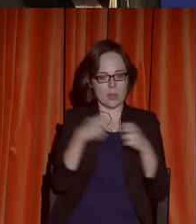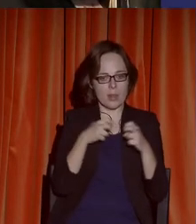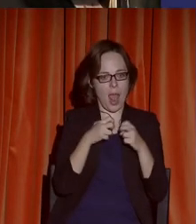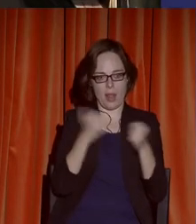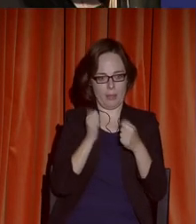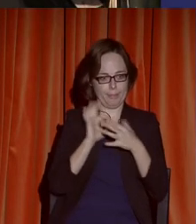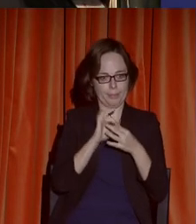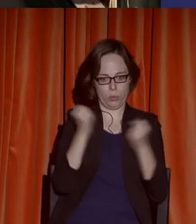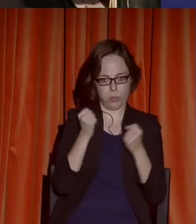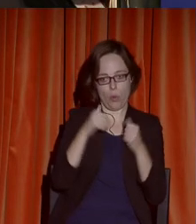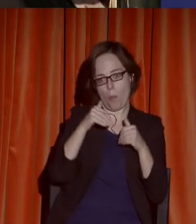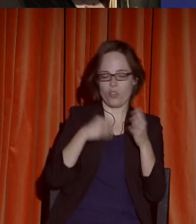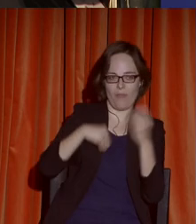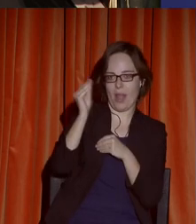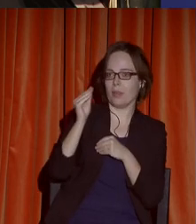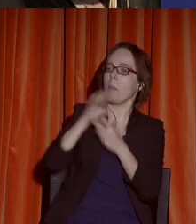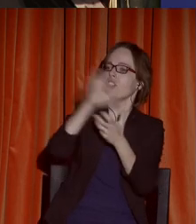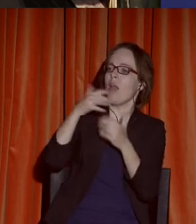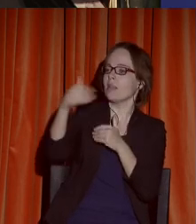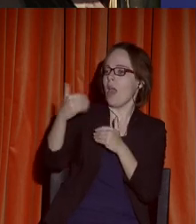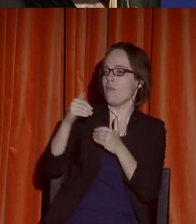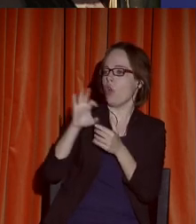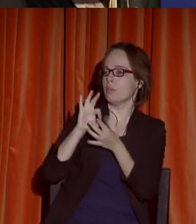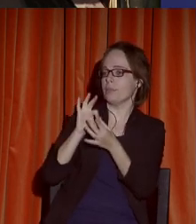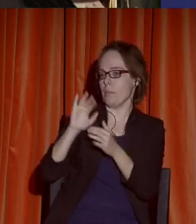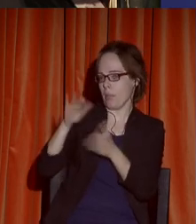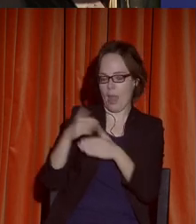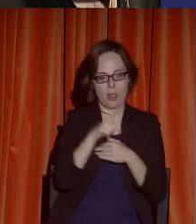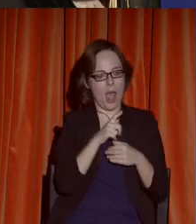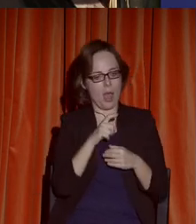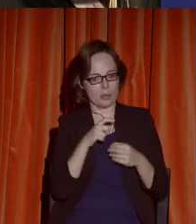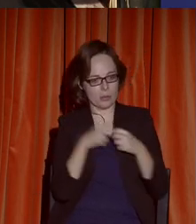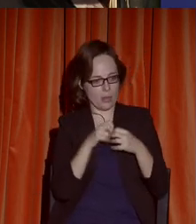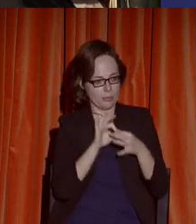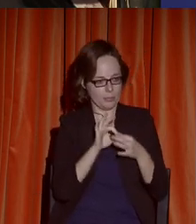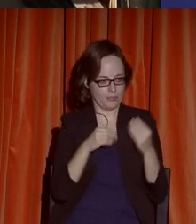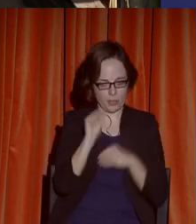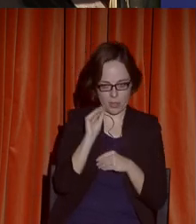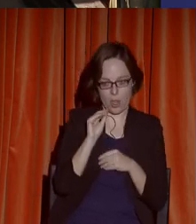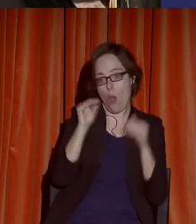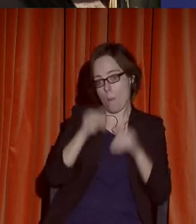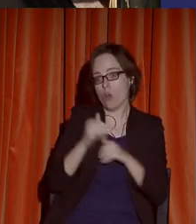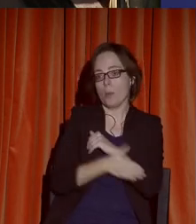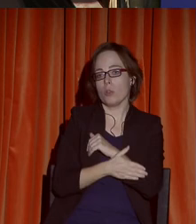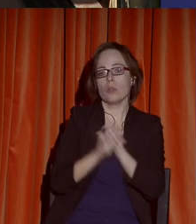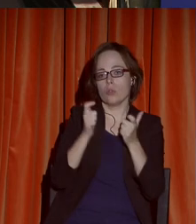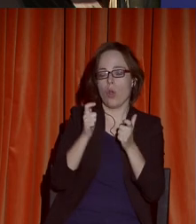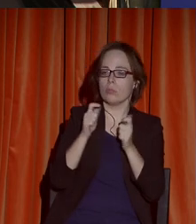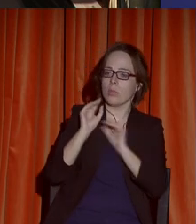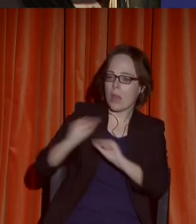otacza. I tutaj myślę, że podstawową wartością byłaby działalność edukacyjna, która ukazałaby